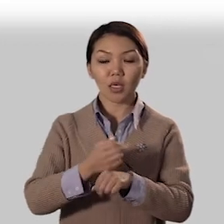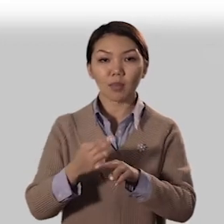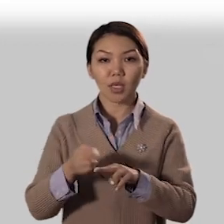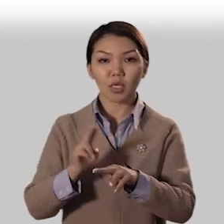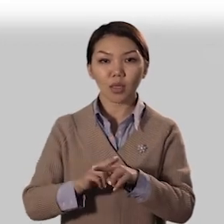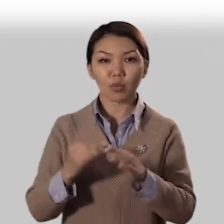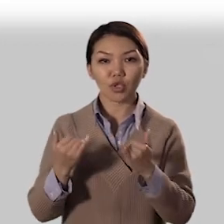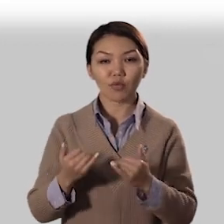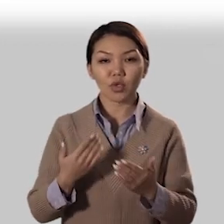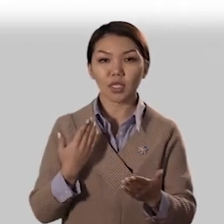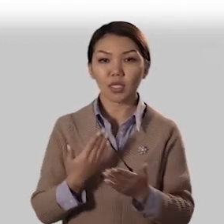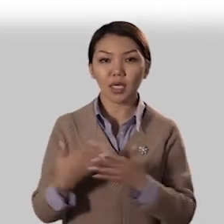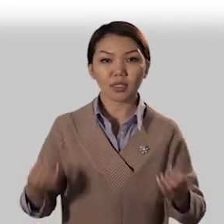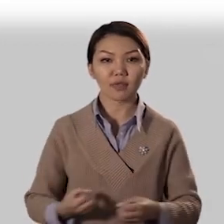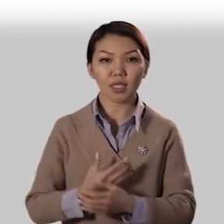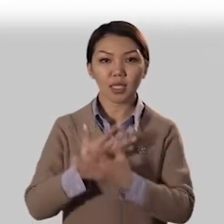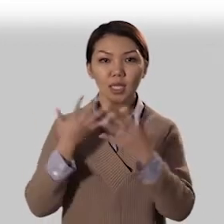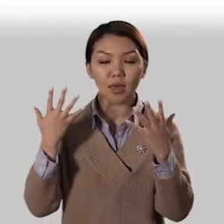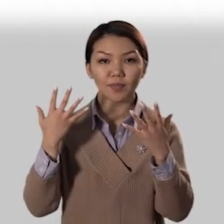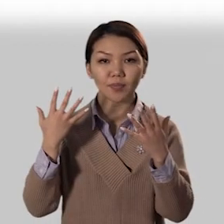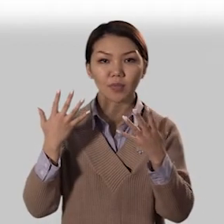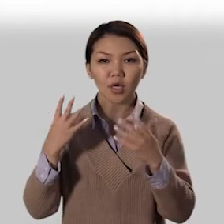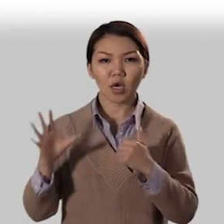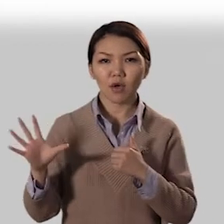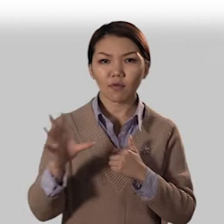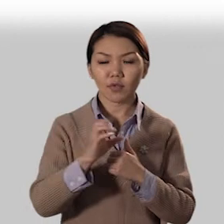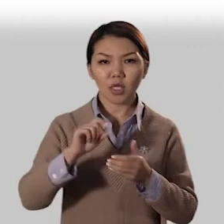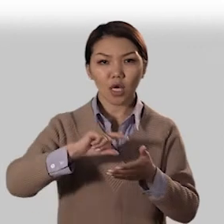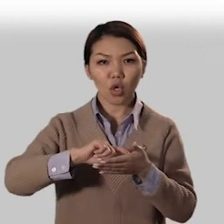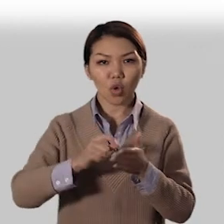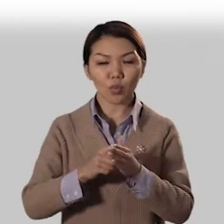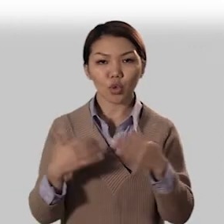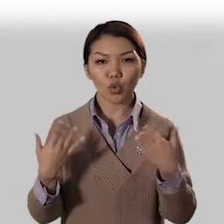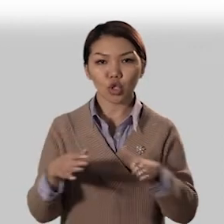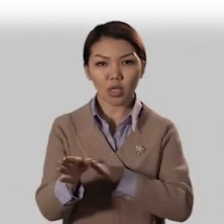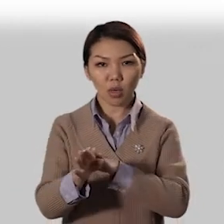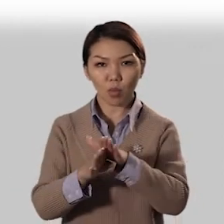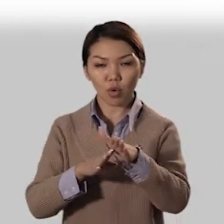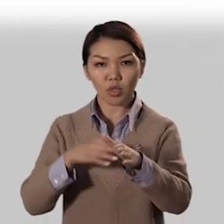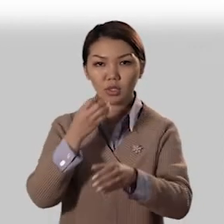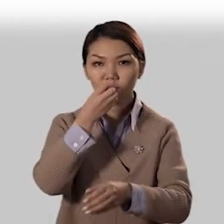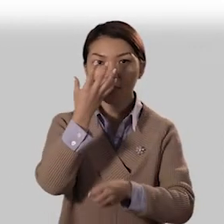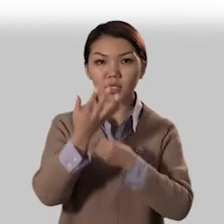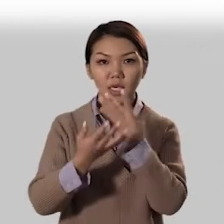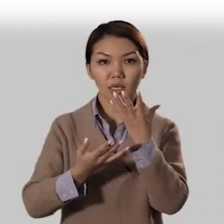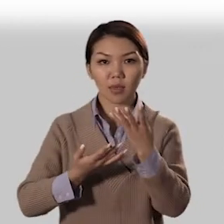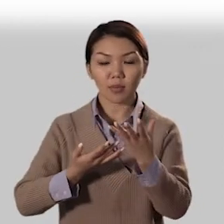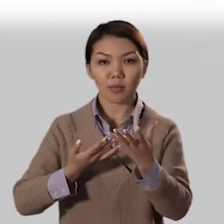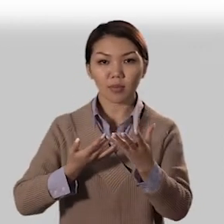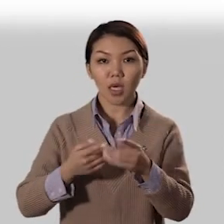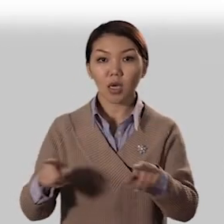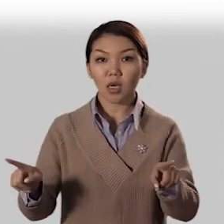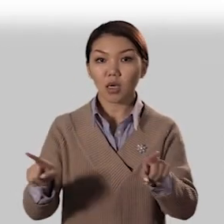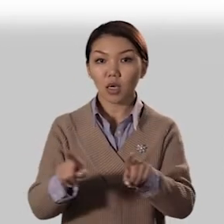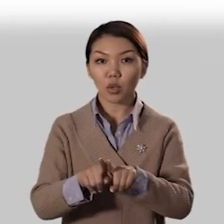так светла вся комната уже наполнено цветеньем как